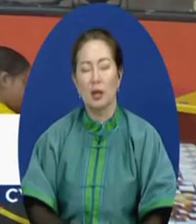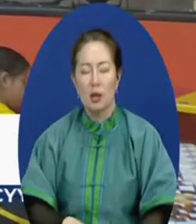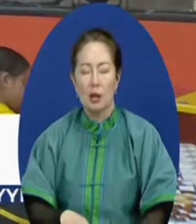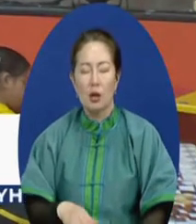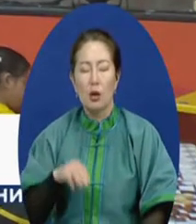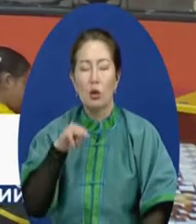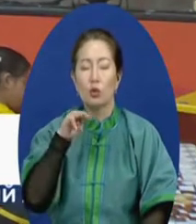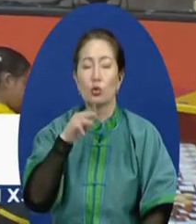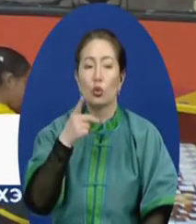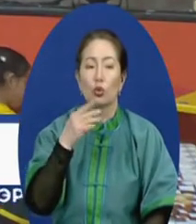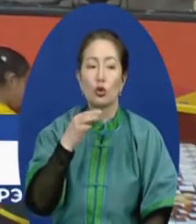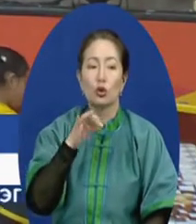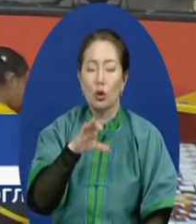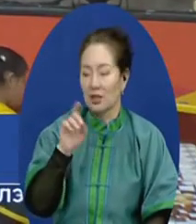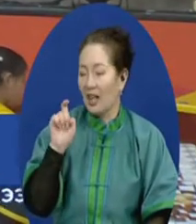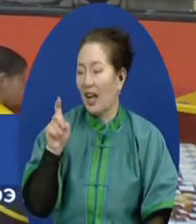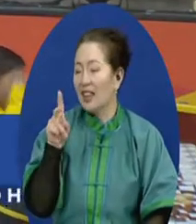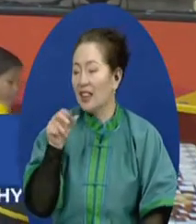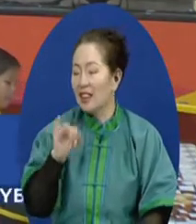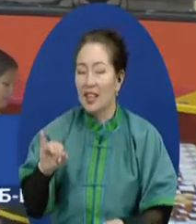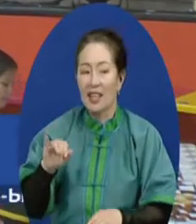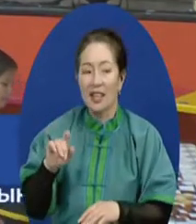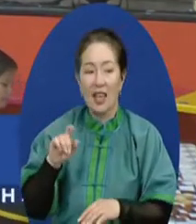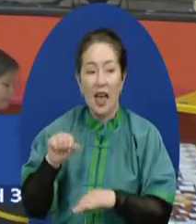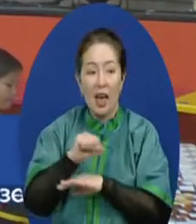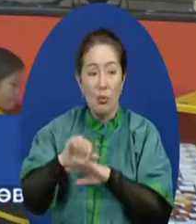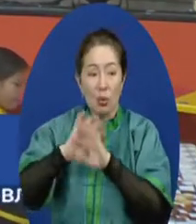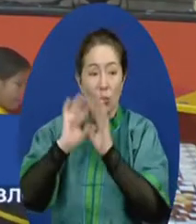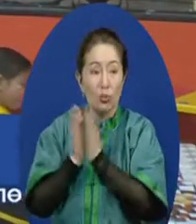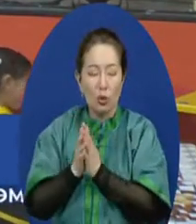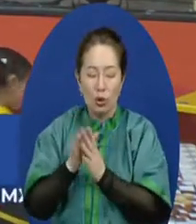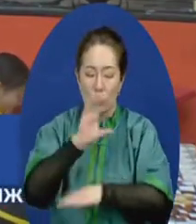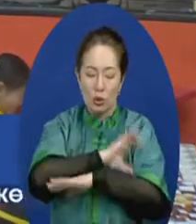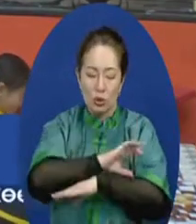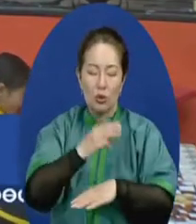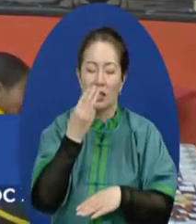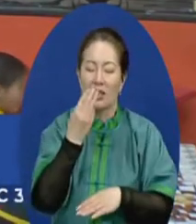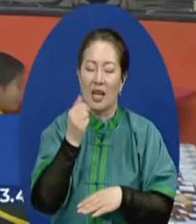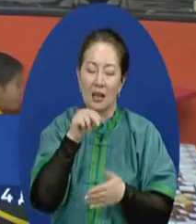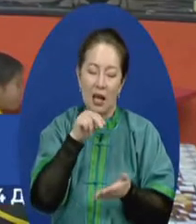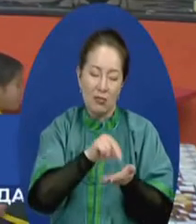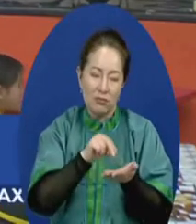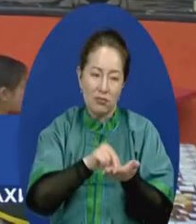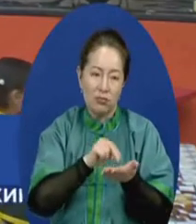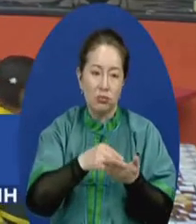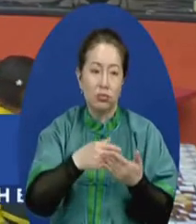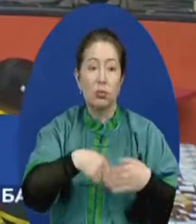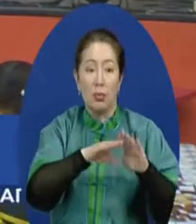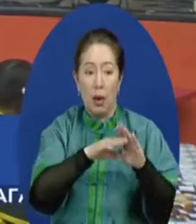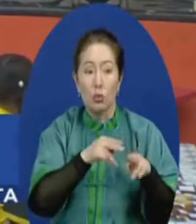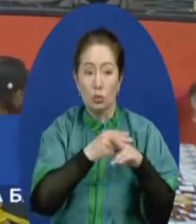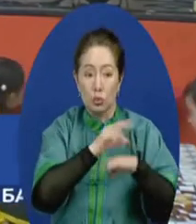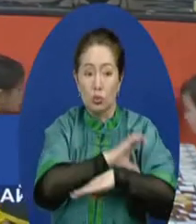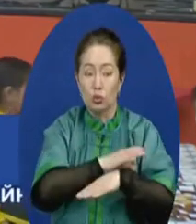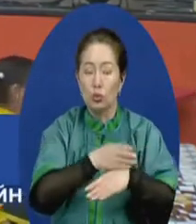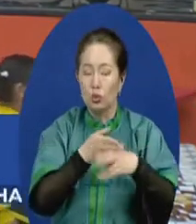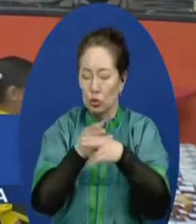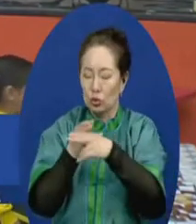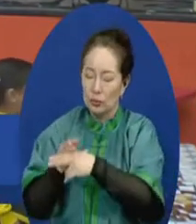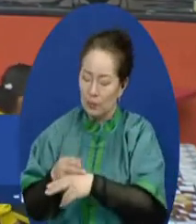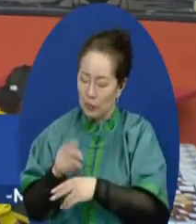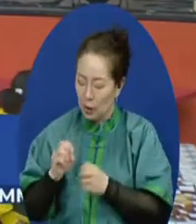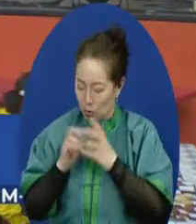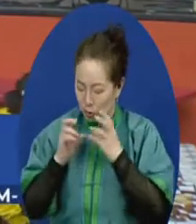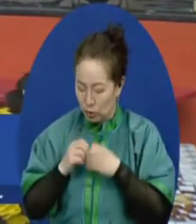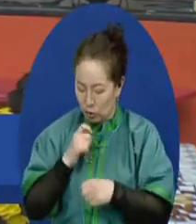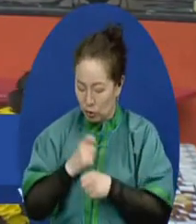төгсөн ахтайгаа хамт Хинтээ аймгийн бүх сургуулиудад бид нар шатрын клуб байгуулж байна. Энэ 3 дугаард уу хүмүүндээ гэрүүл чинь бүтээч хөтөлбөрийн